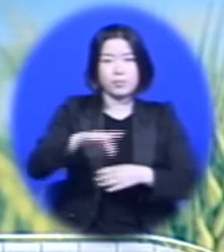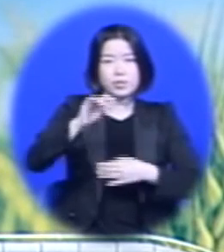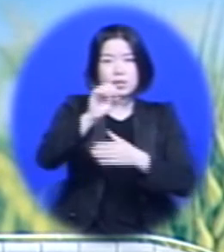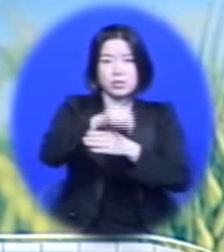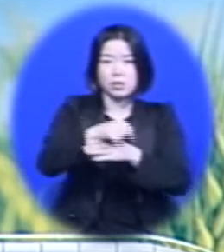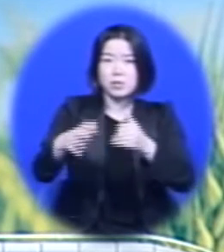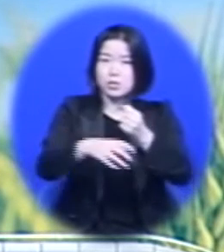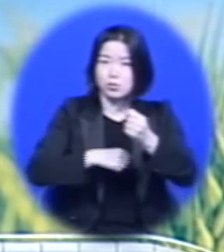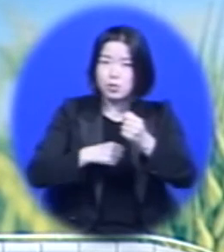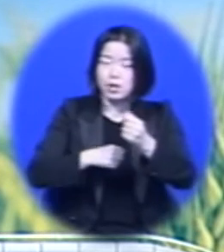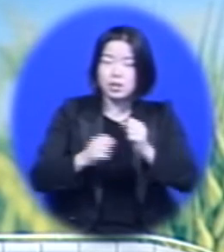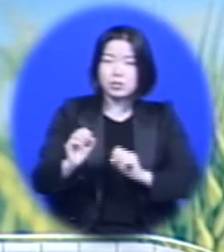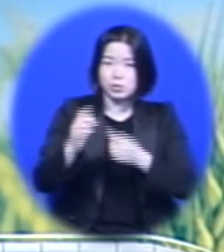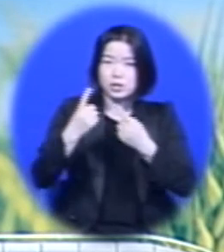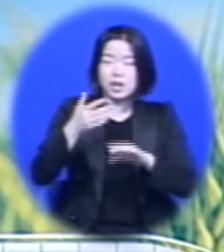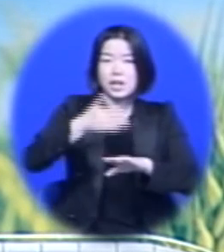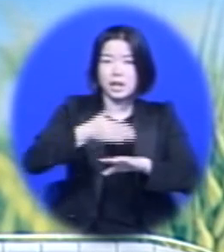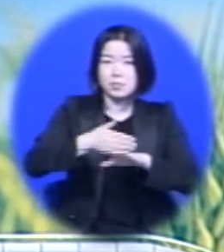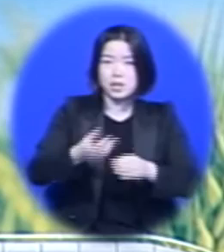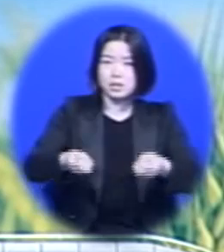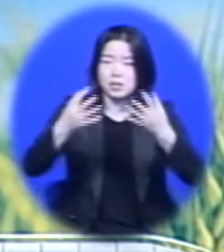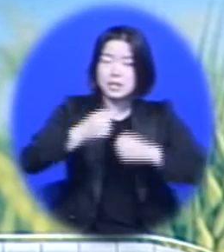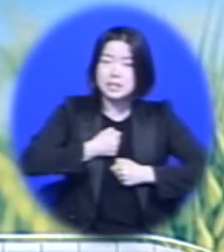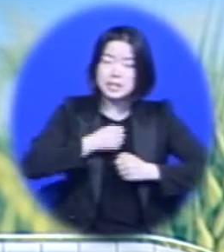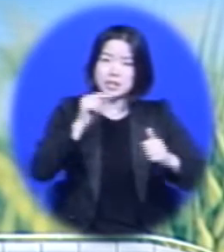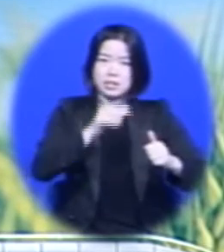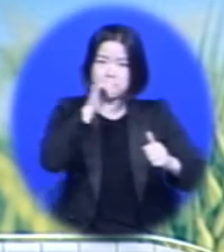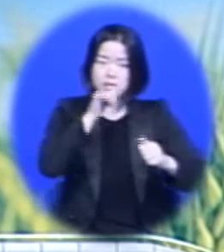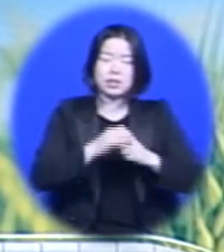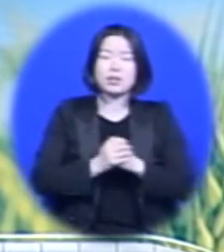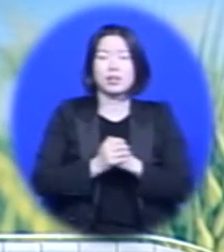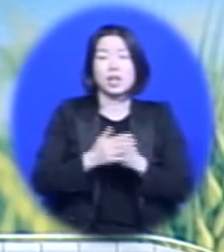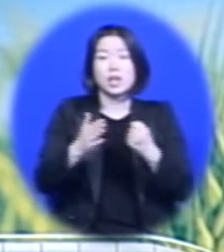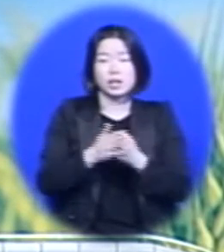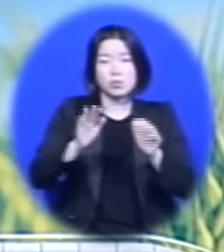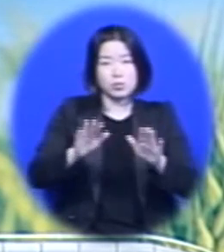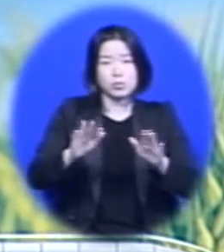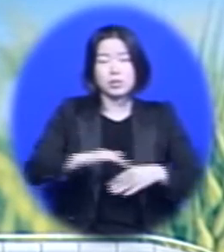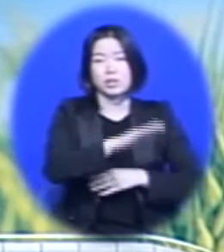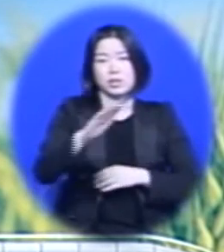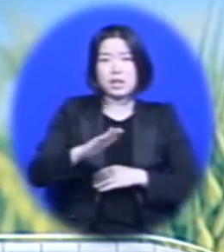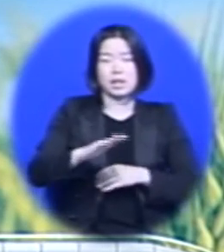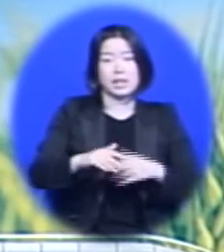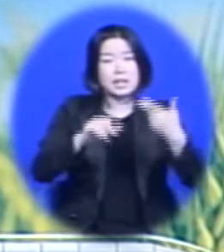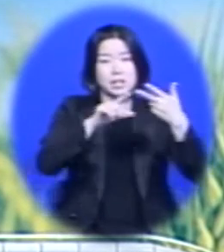수확으로 인한 감사절을 지키라. 그래서 오늘 우리가 7월 첫째 주에